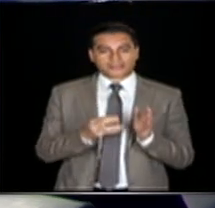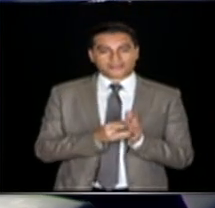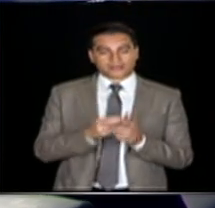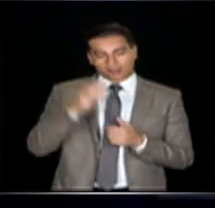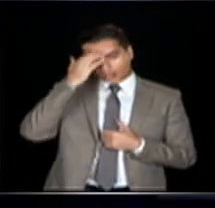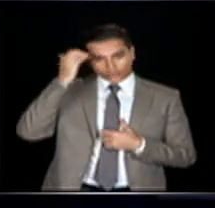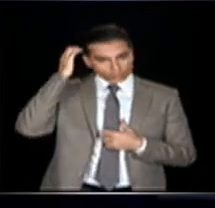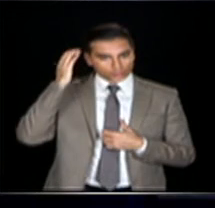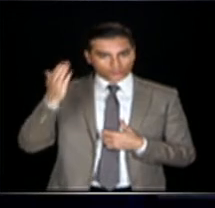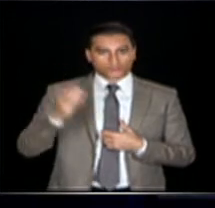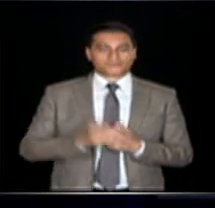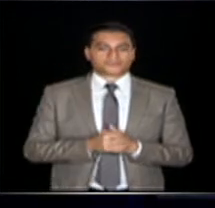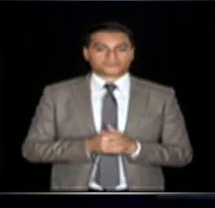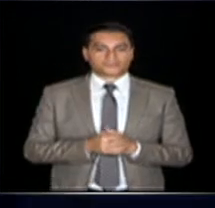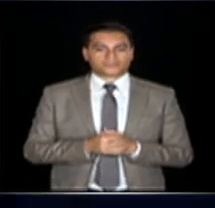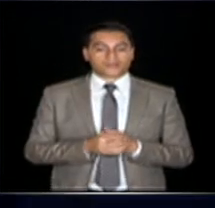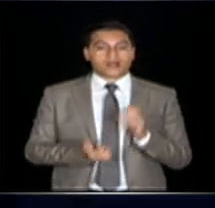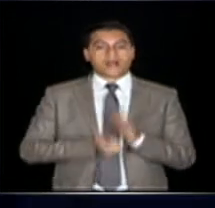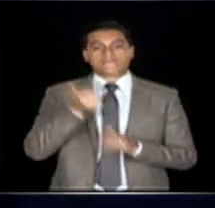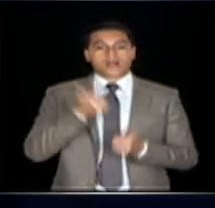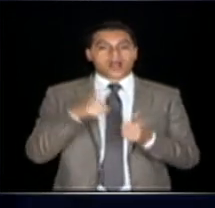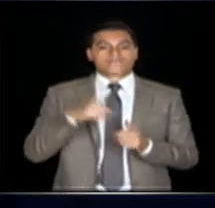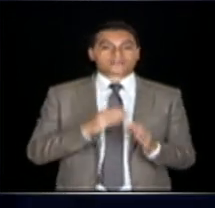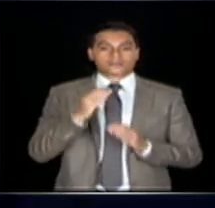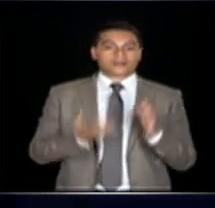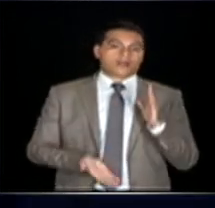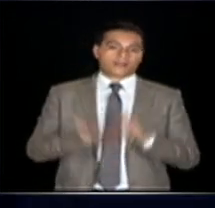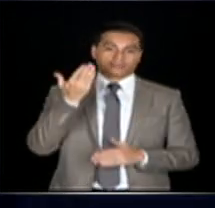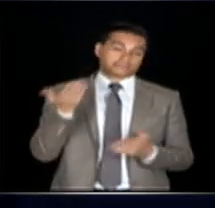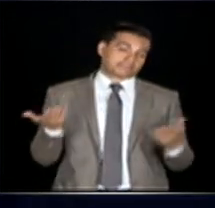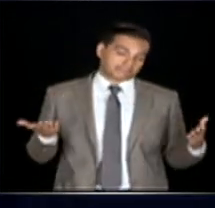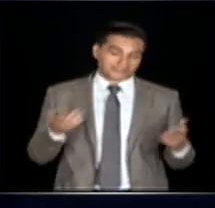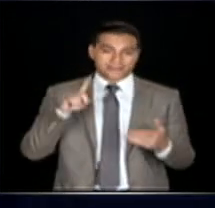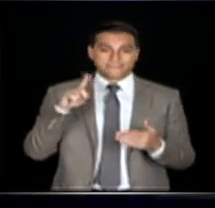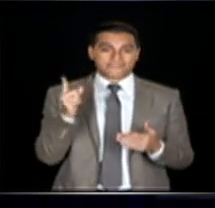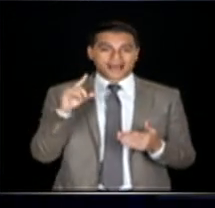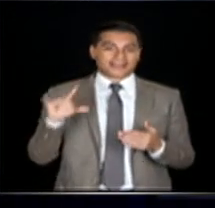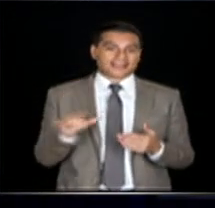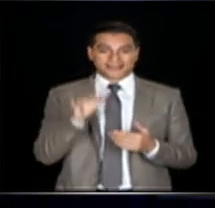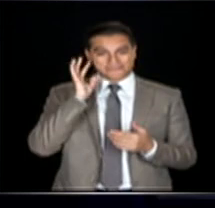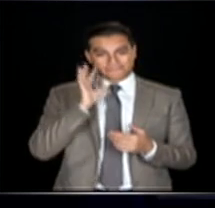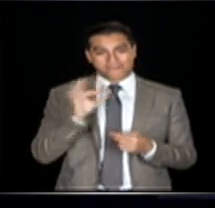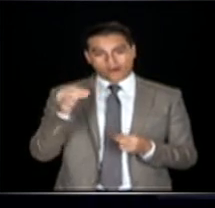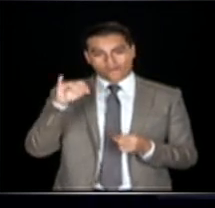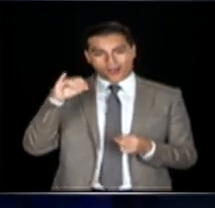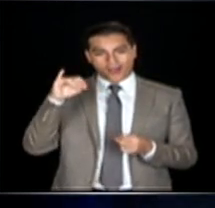جامعة أسيوط. أفضل لاعب في ماتش النهاردة البدري.